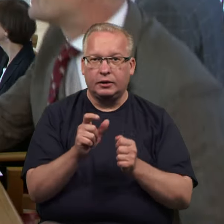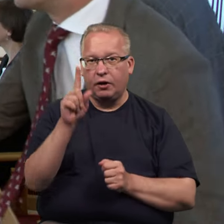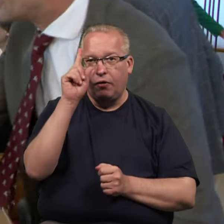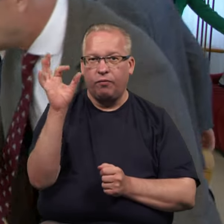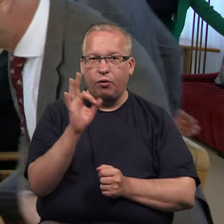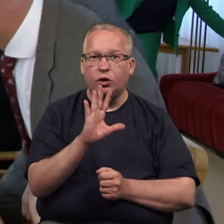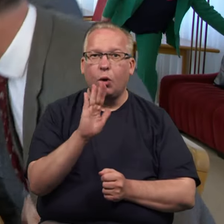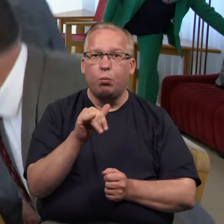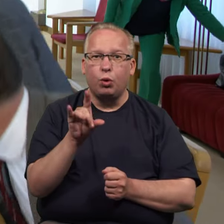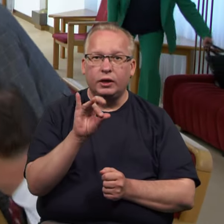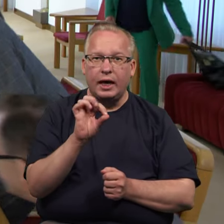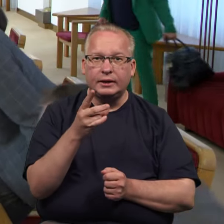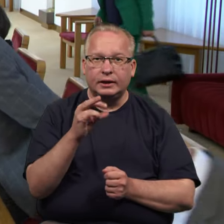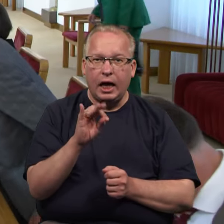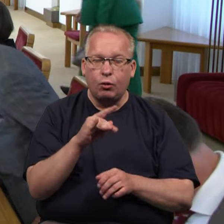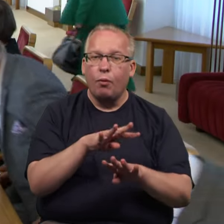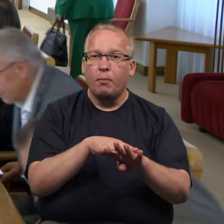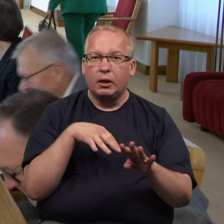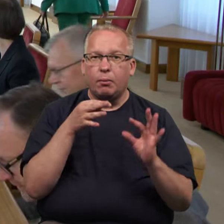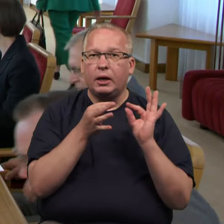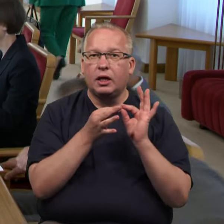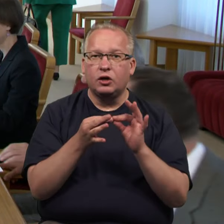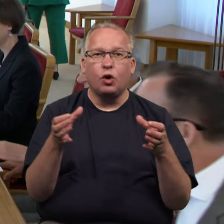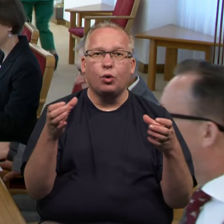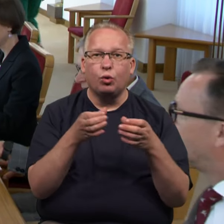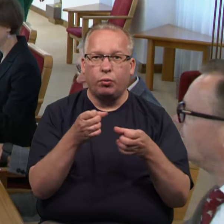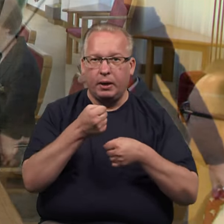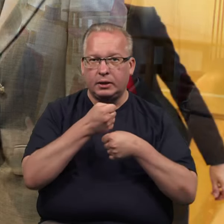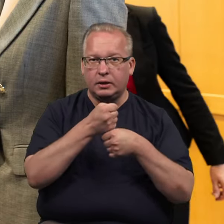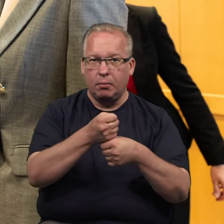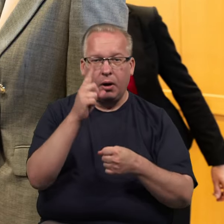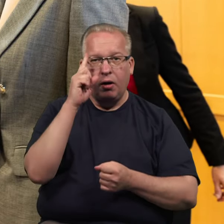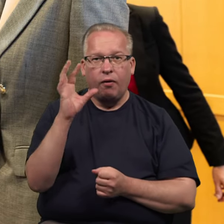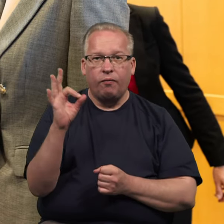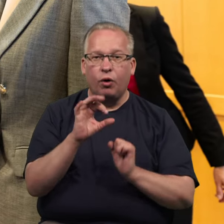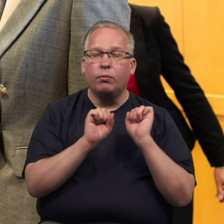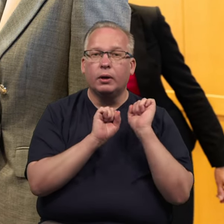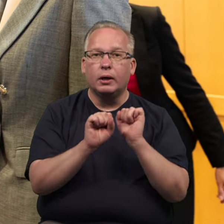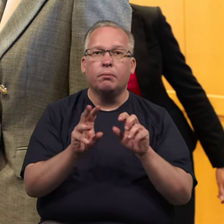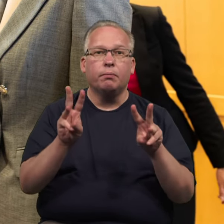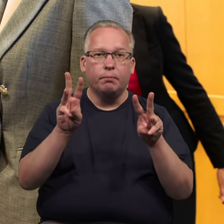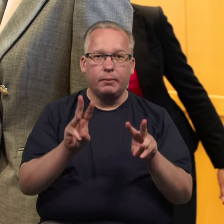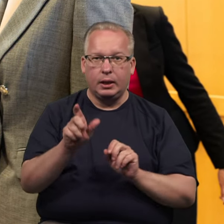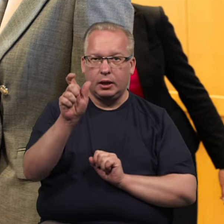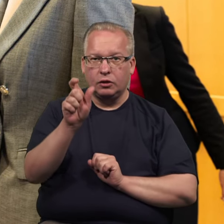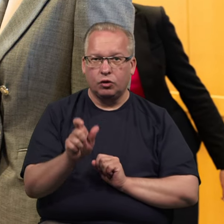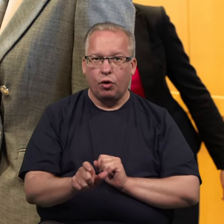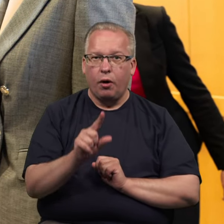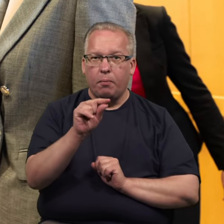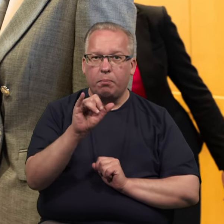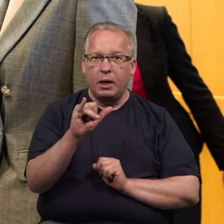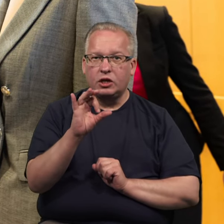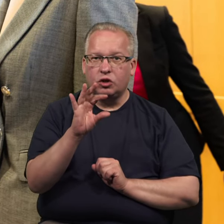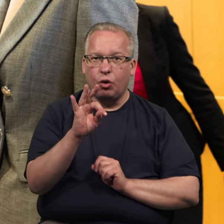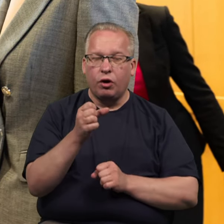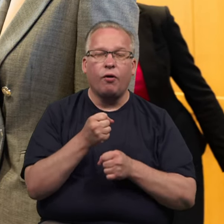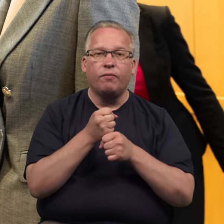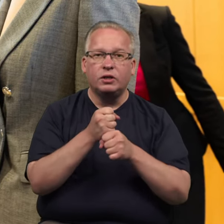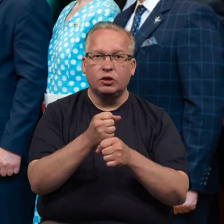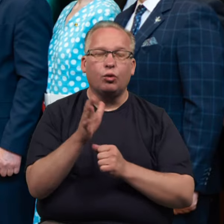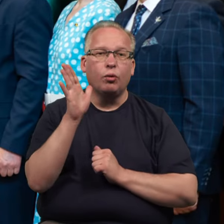Bundestago parlamentinės ryšių su Baltijos valstybėmis grupės delegacijos ir Vokietijos gynybos ministro Boriso Pistoriuso vizitų